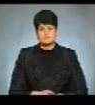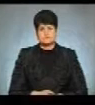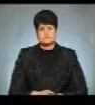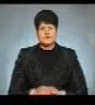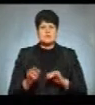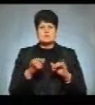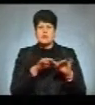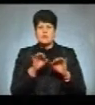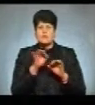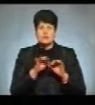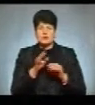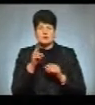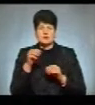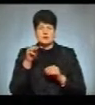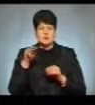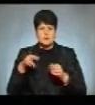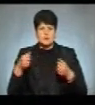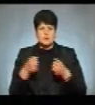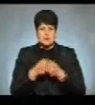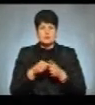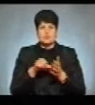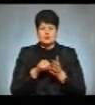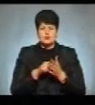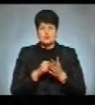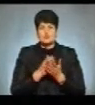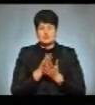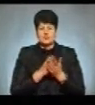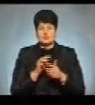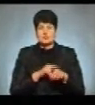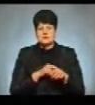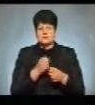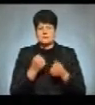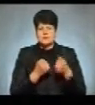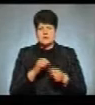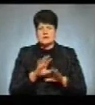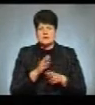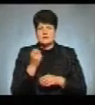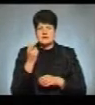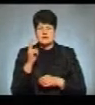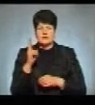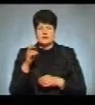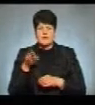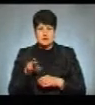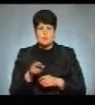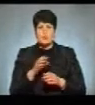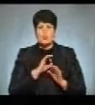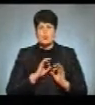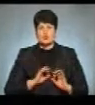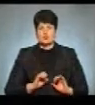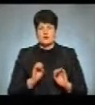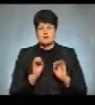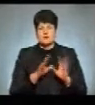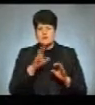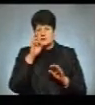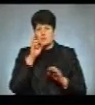Справу про дорожньо-транспортну пригоду за участю службового поліцейського автомобіля, яка трапилася 12 квітня, прокуратура передала Державному